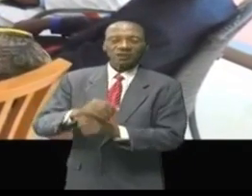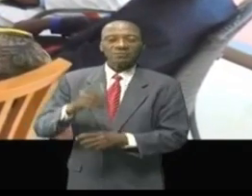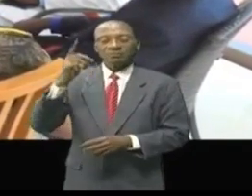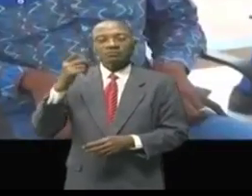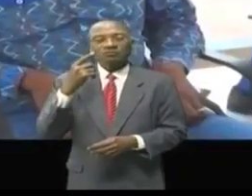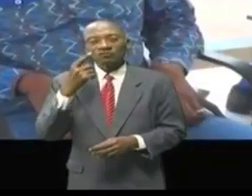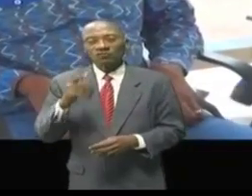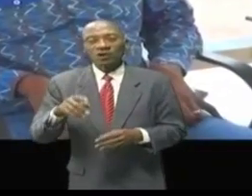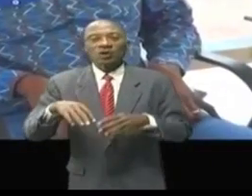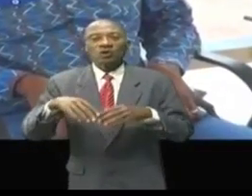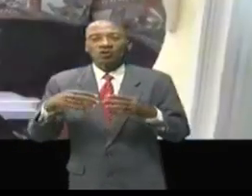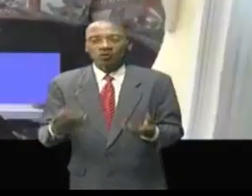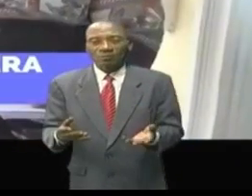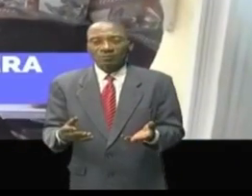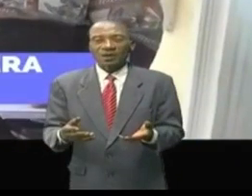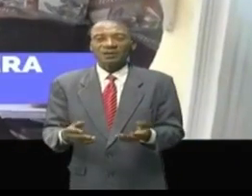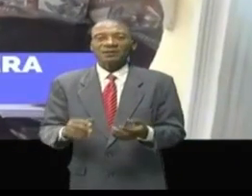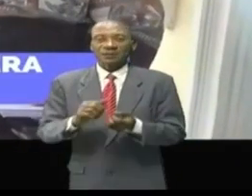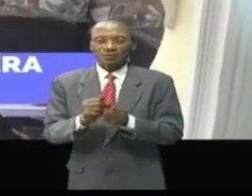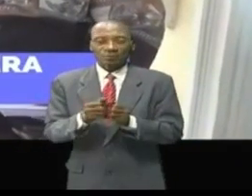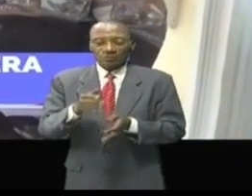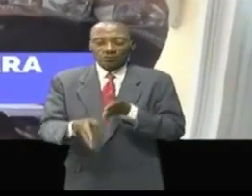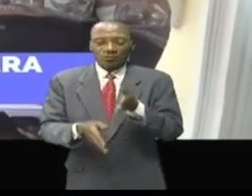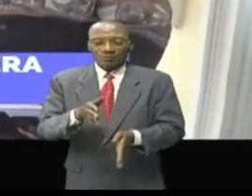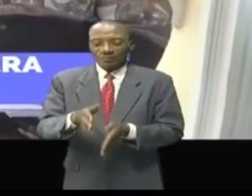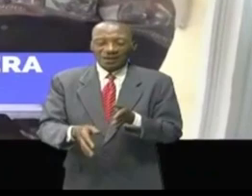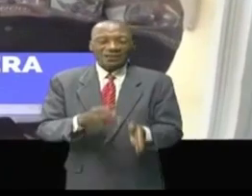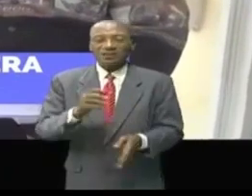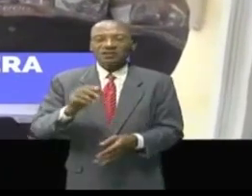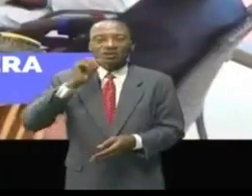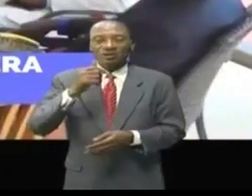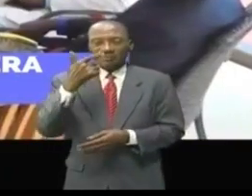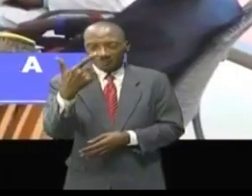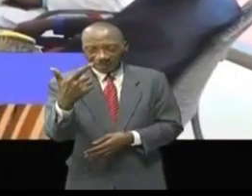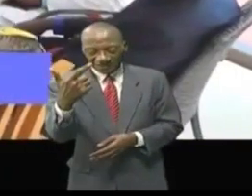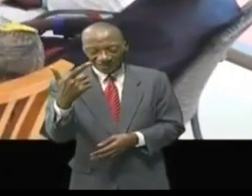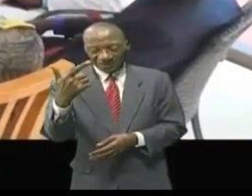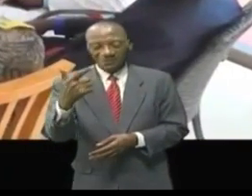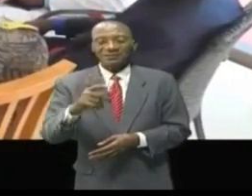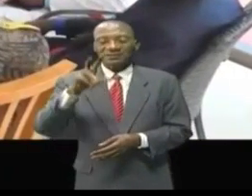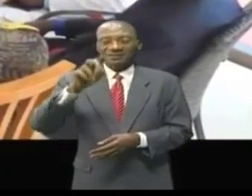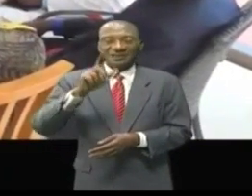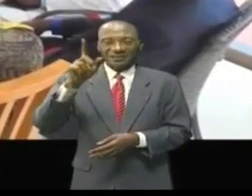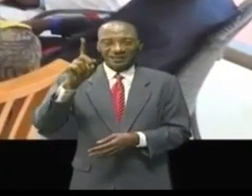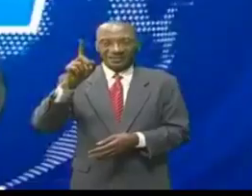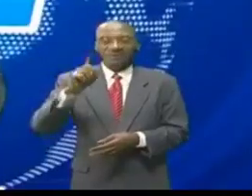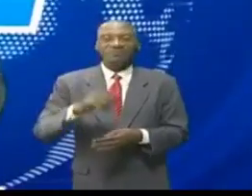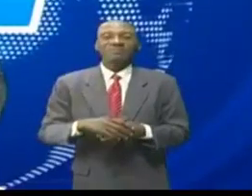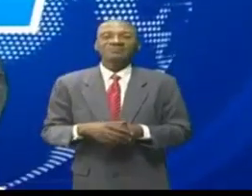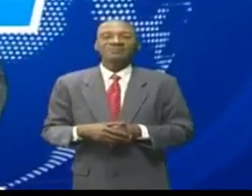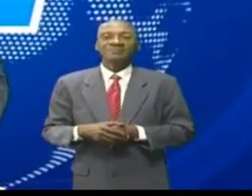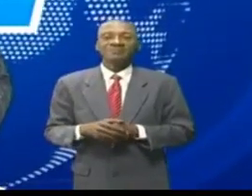modalités pratiques pour le déroulement de la marche pluraliste prévue pour ce lundi 21 novembre 2022.